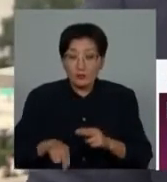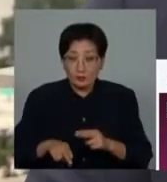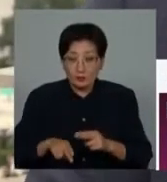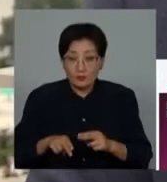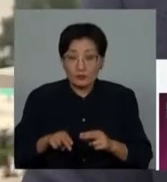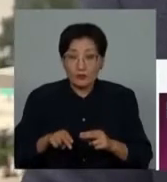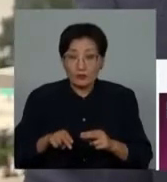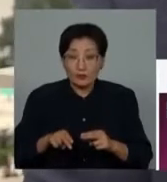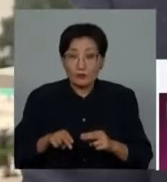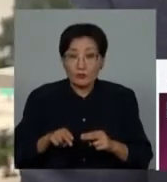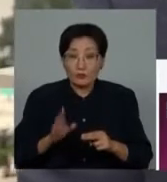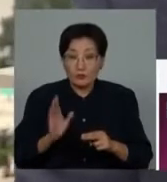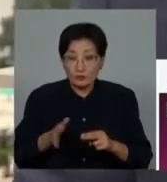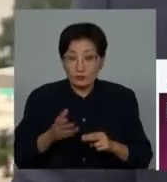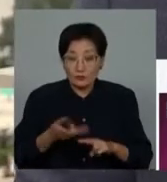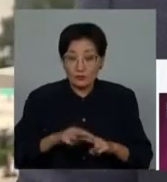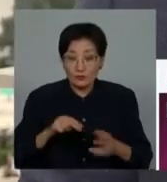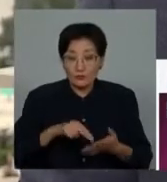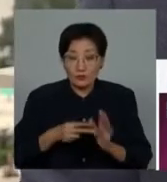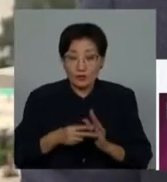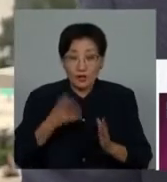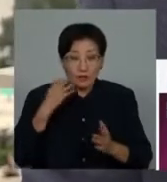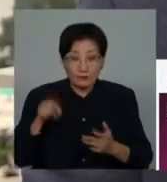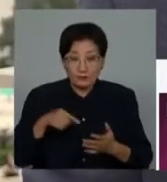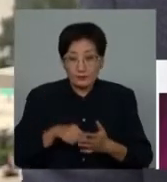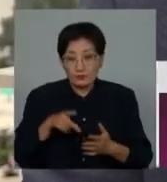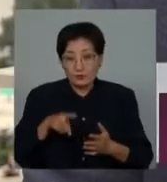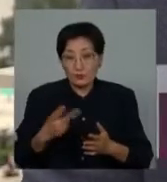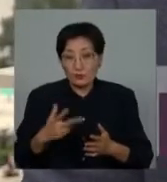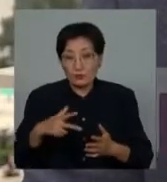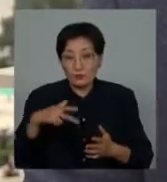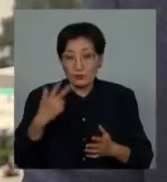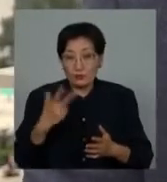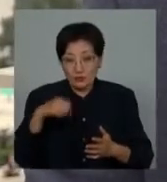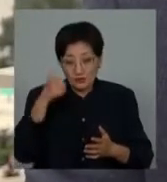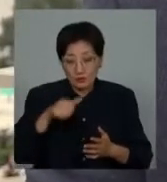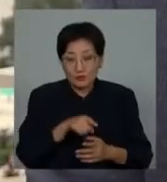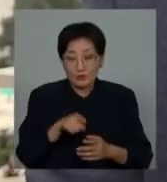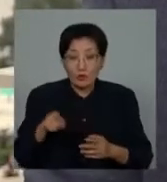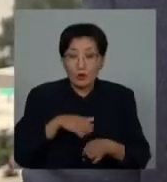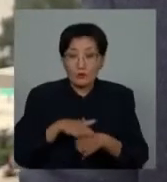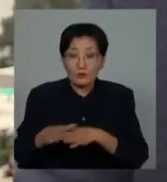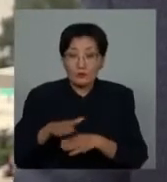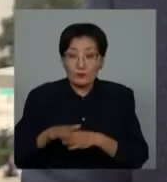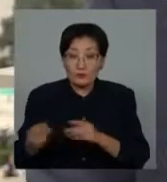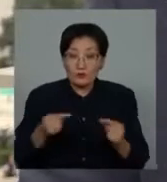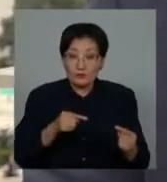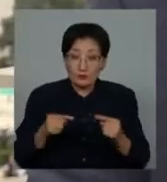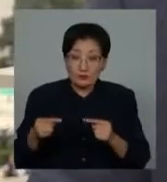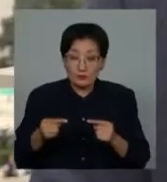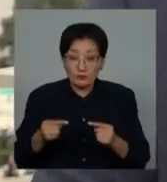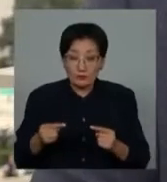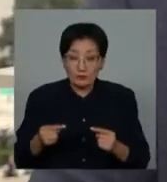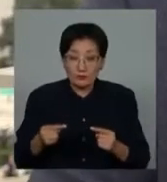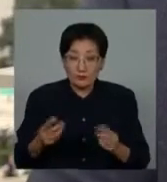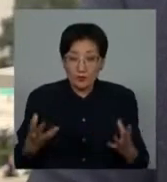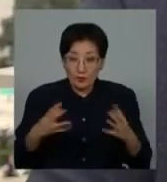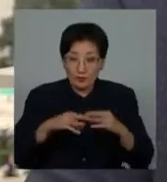соңында. Ол стратегияда Алматы қаласындағы 2030-ға дейінгі толығынан бір-бірімен қосылған